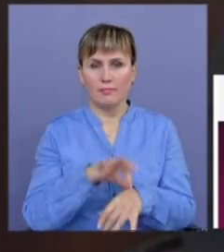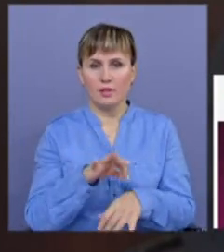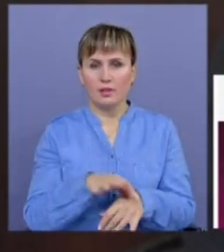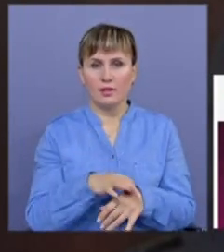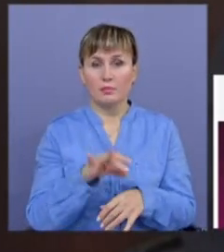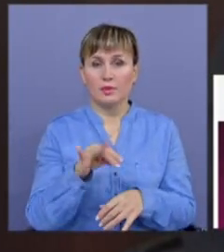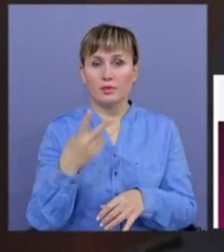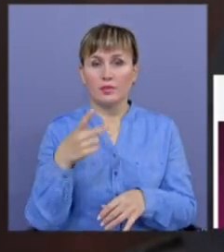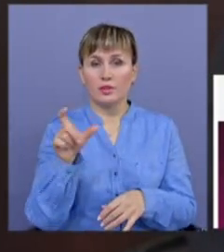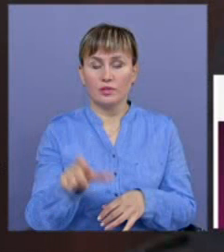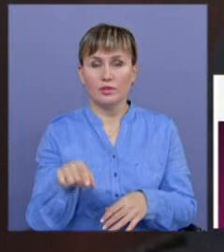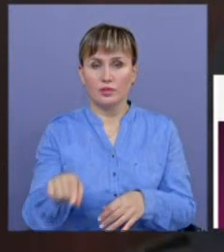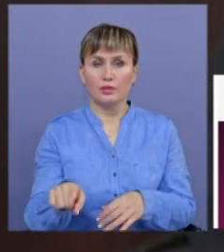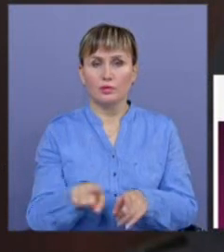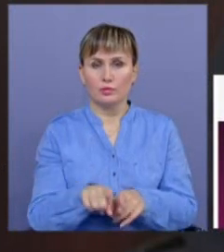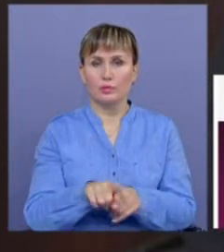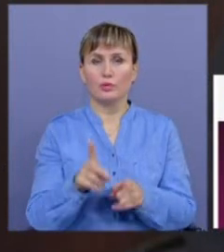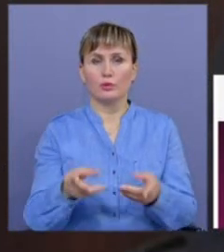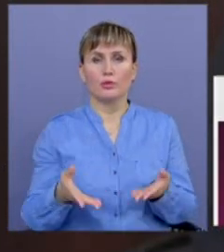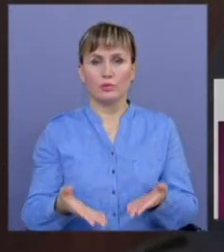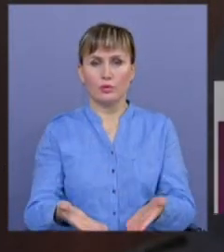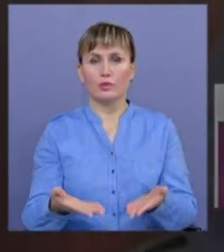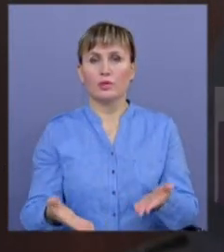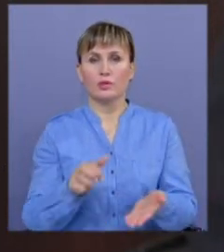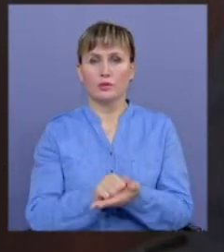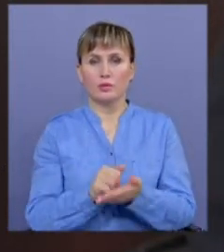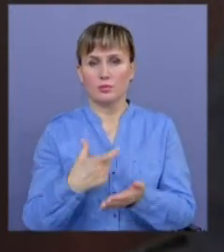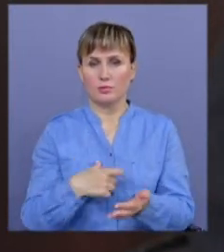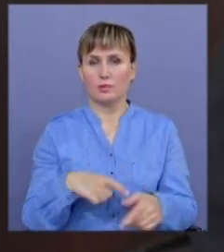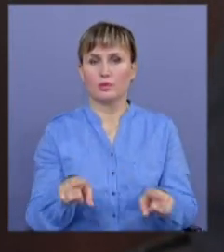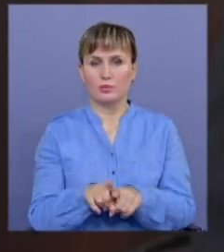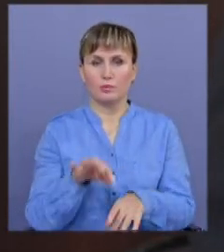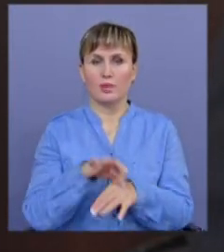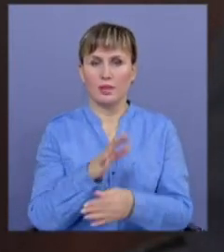2 кондитеров, которые непосредственно заняты производством.